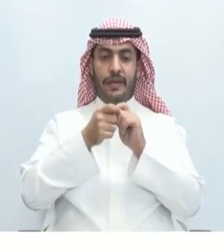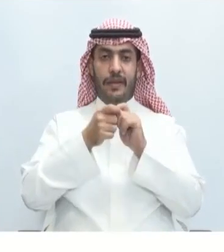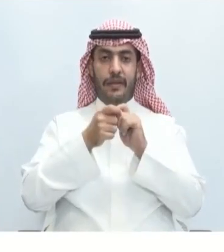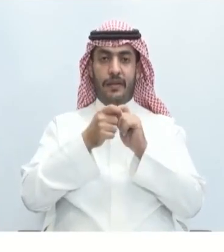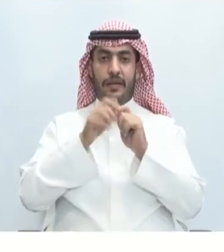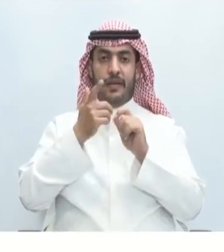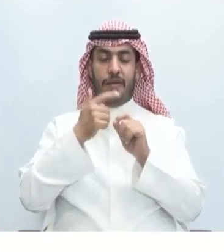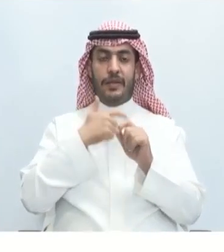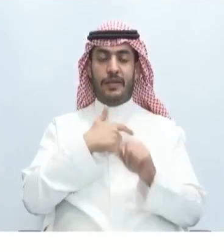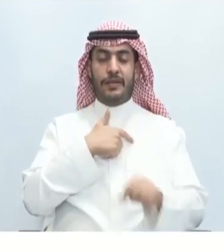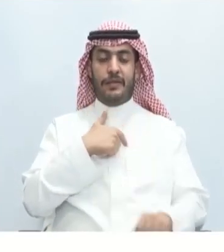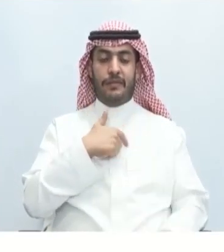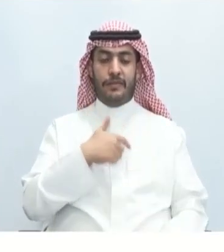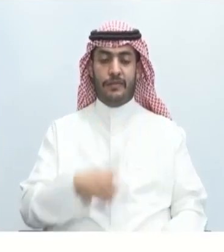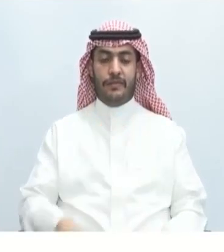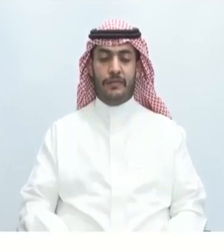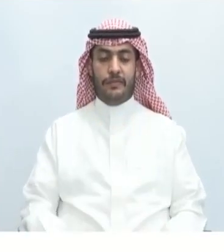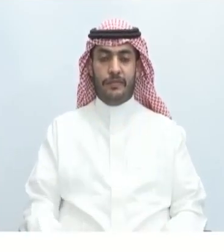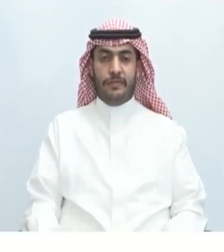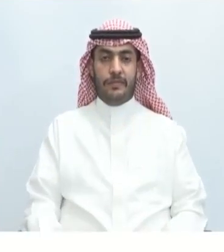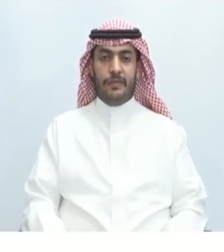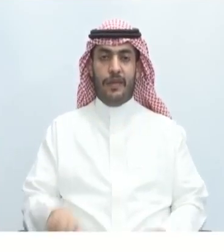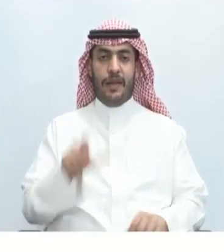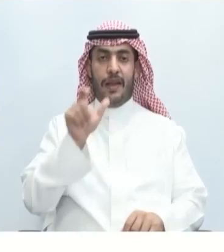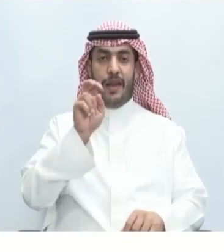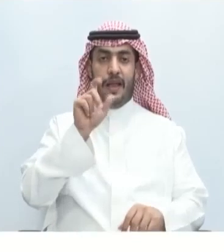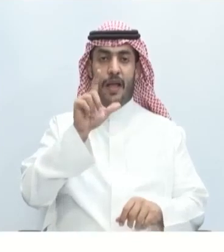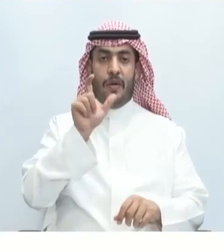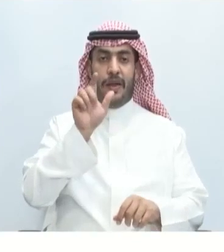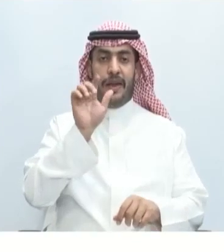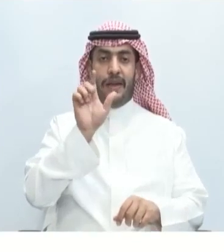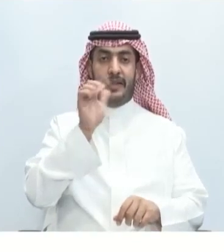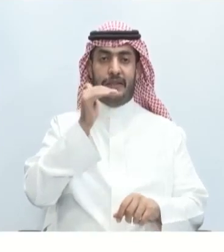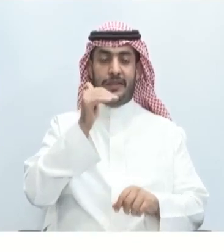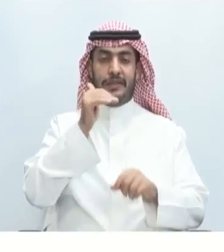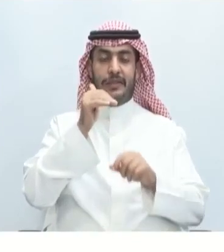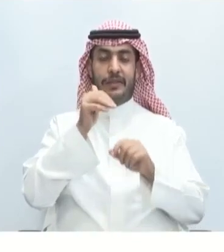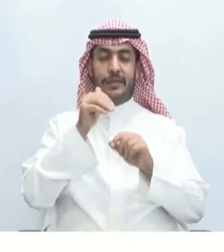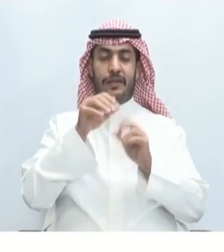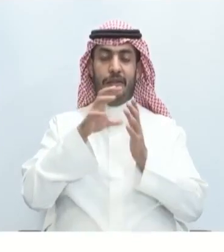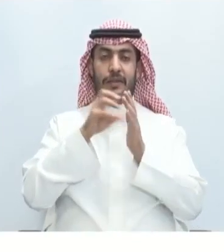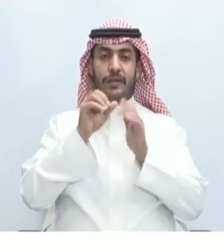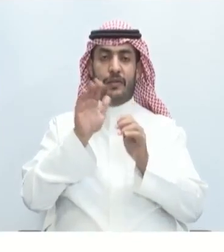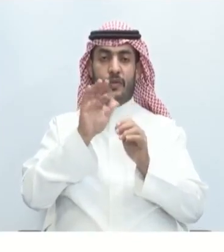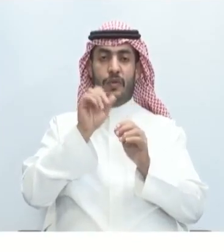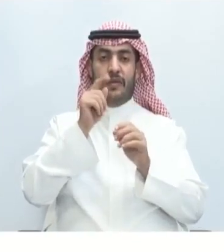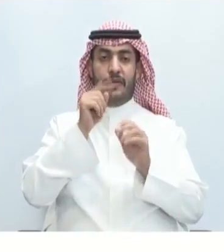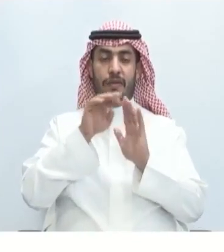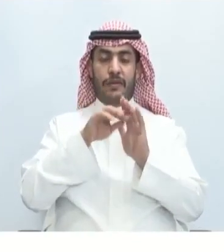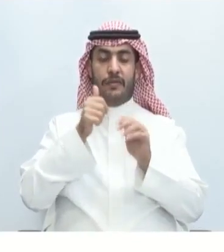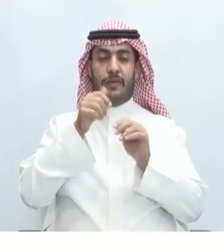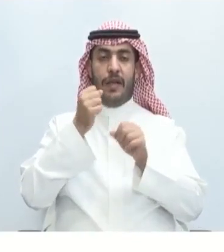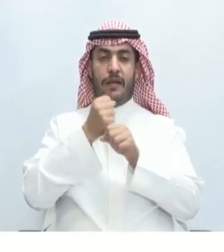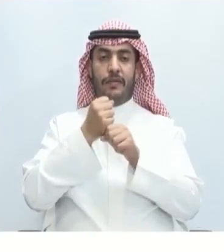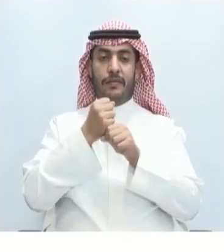او نسميها او نقل او نسخ ورقه جديده بحيث نعمل عليها من اداه سولفر لكي لا يذهب